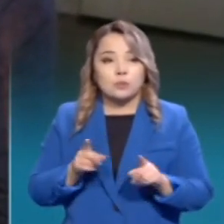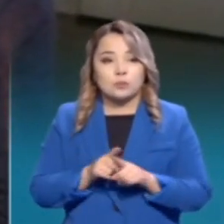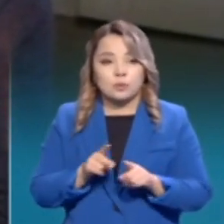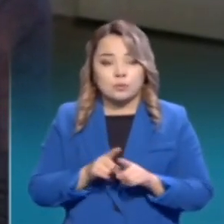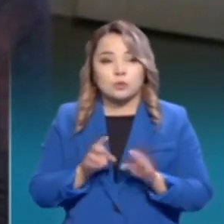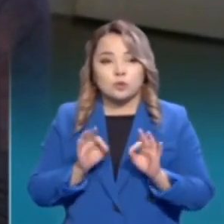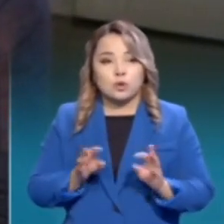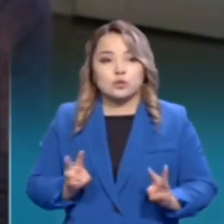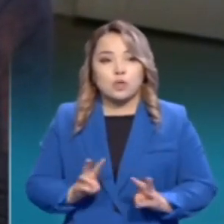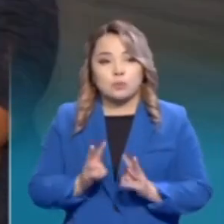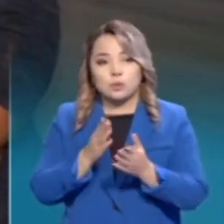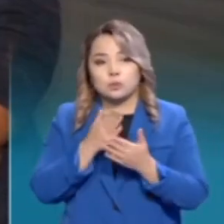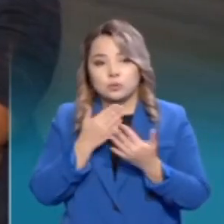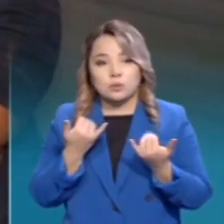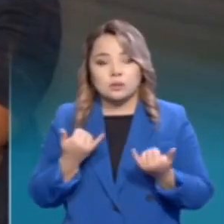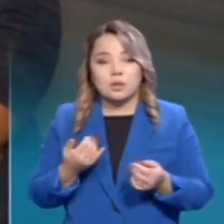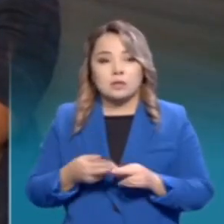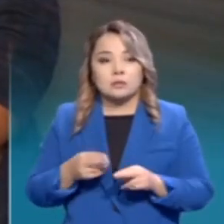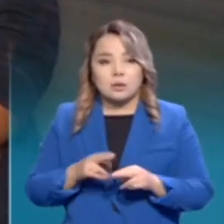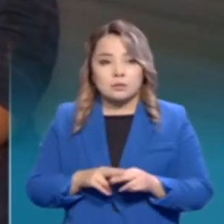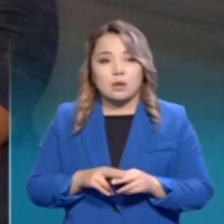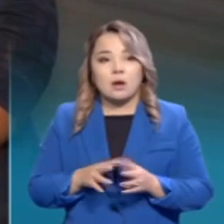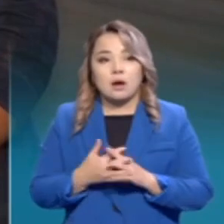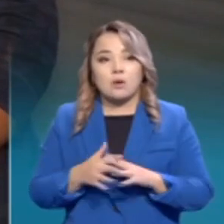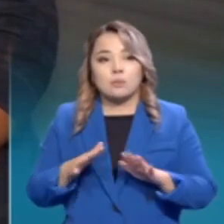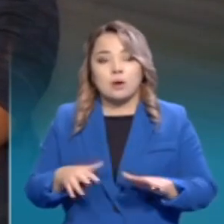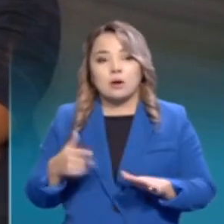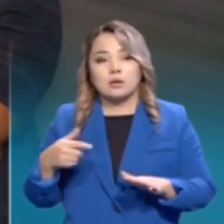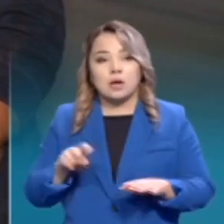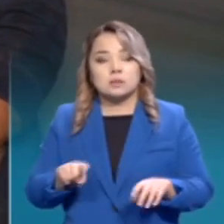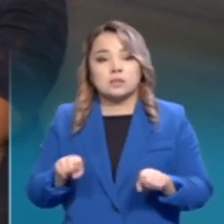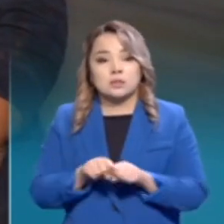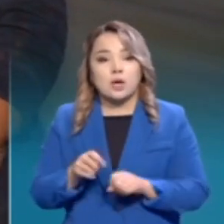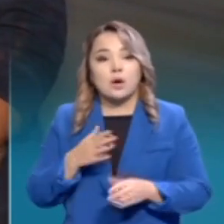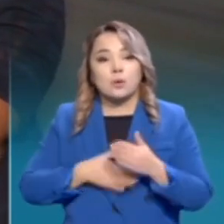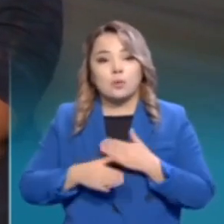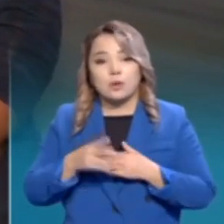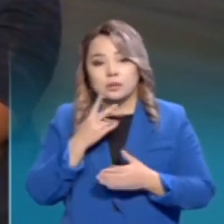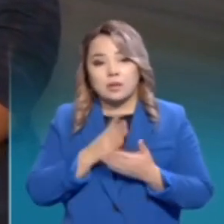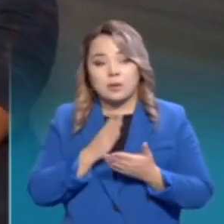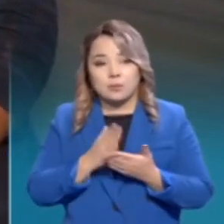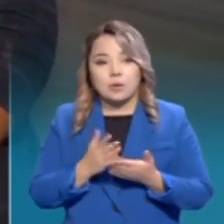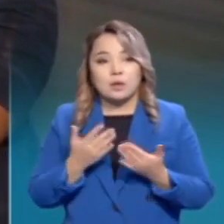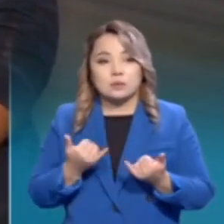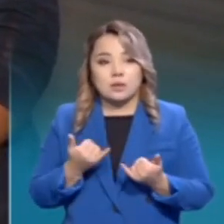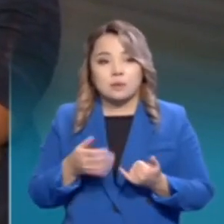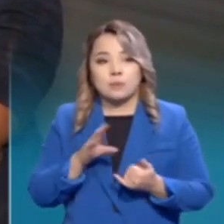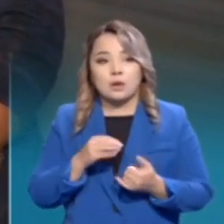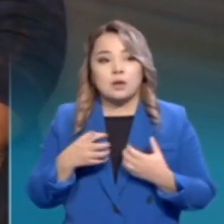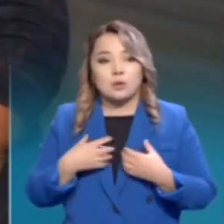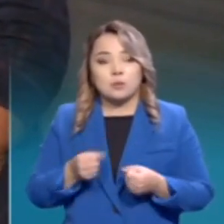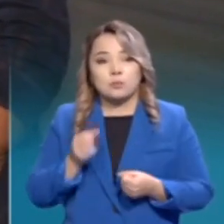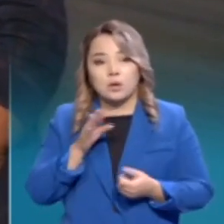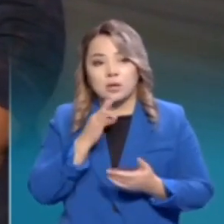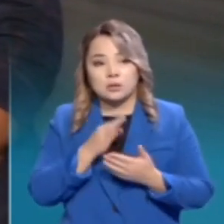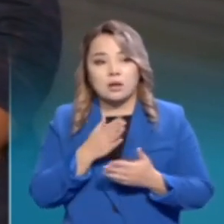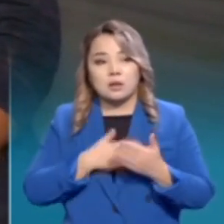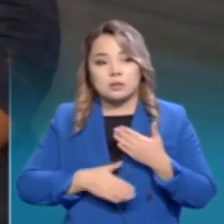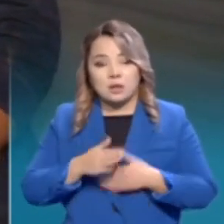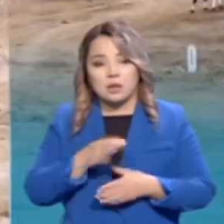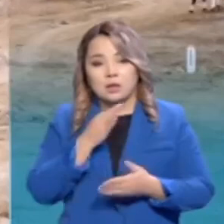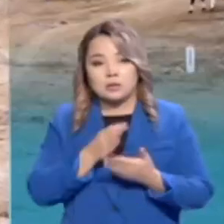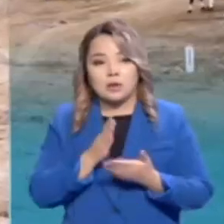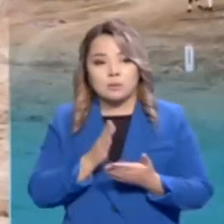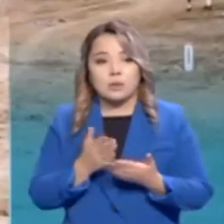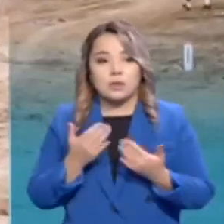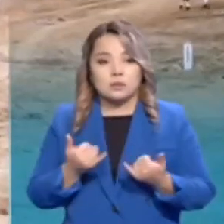дұрыс жанбайды да ол көмір. Енді мына ауылымызға газ келіп, қуанып жатырмыз. Аманшылық болса соның игілігін көреміз бе деп қуанып